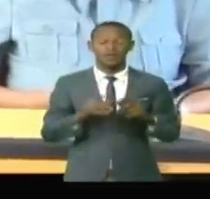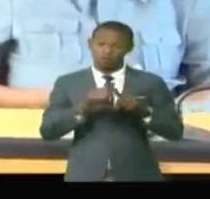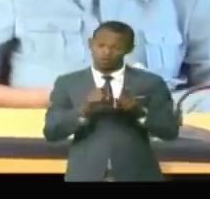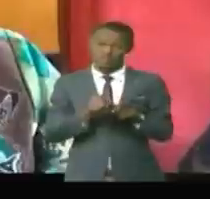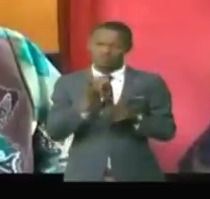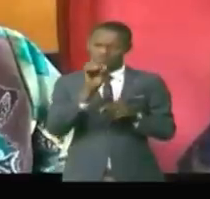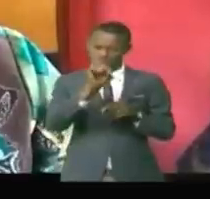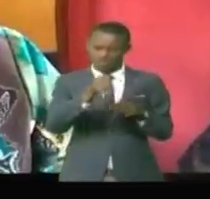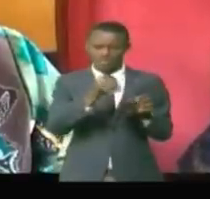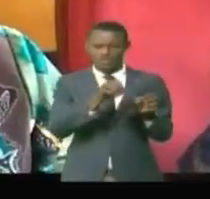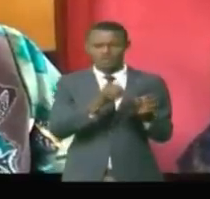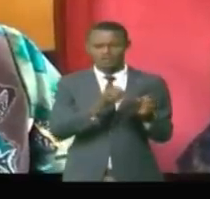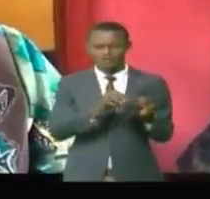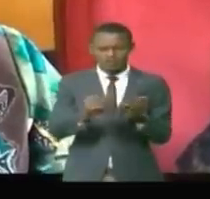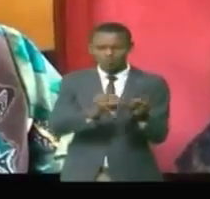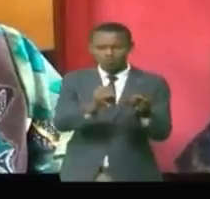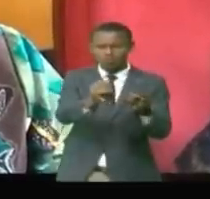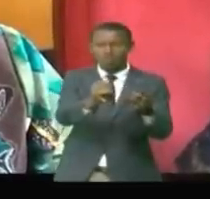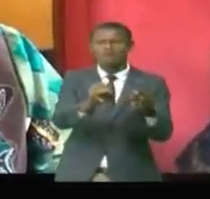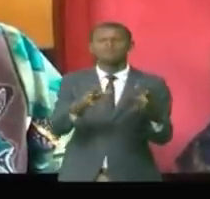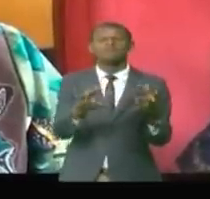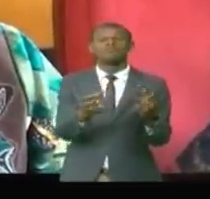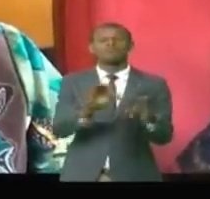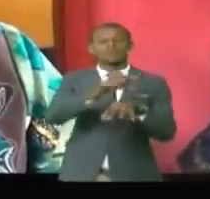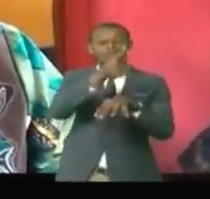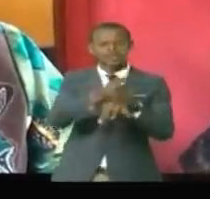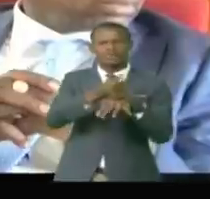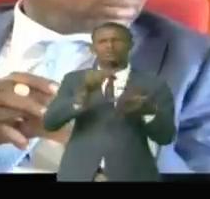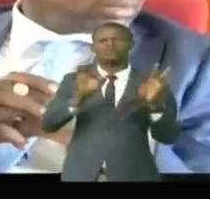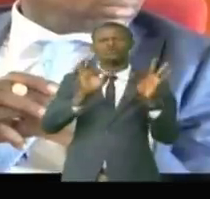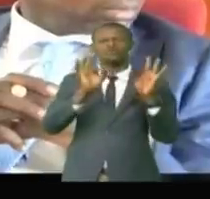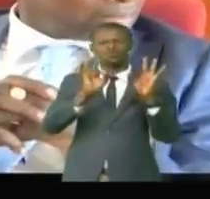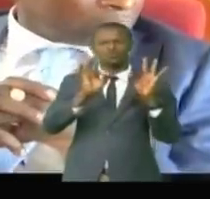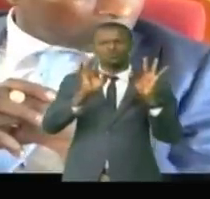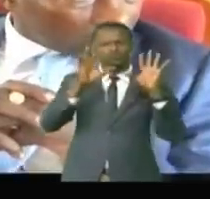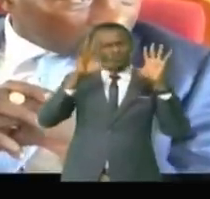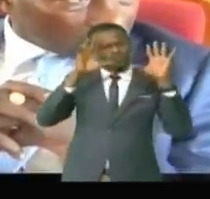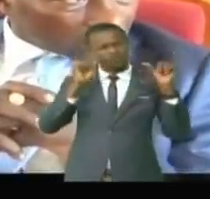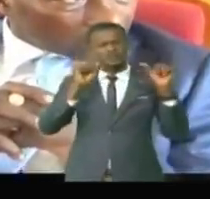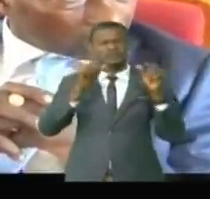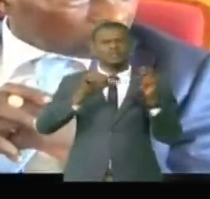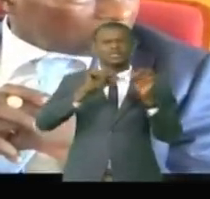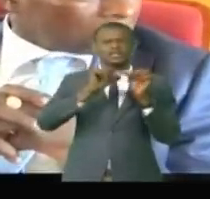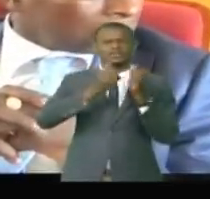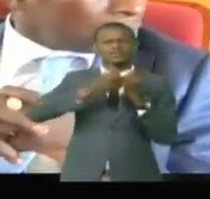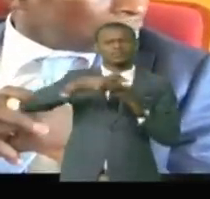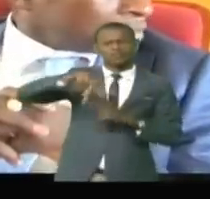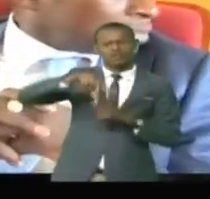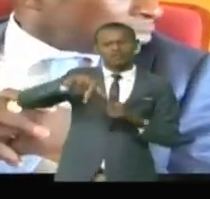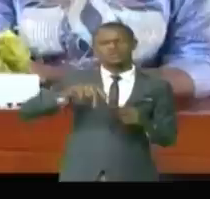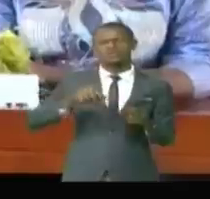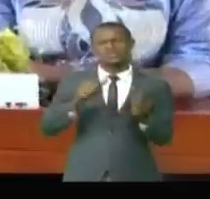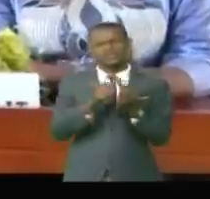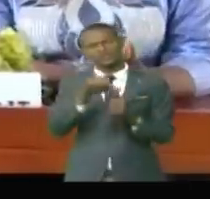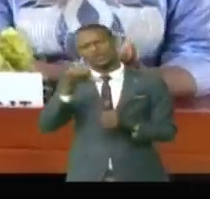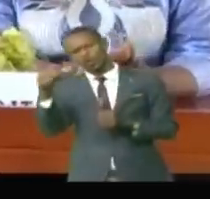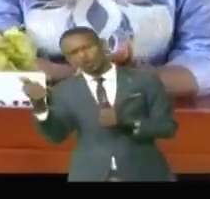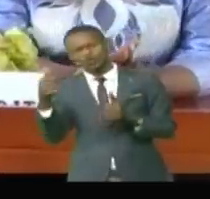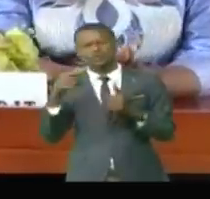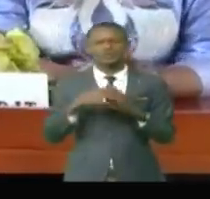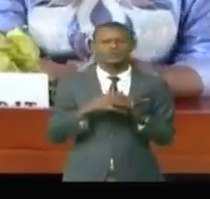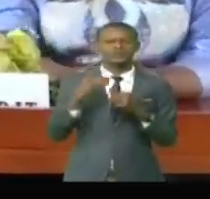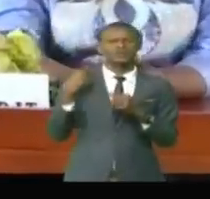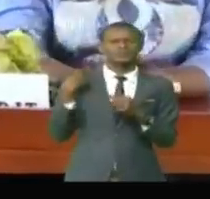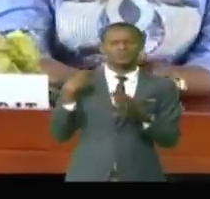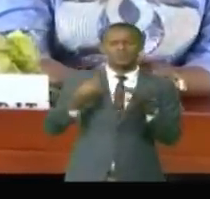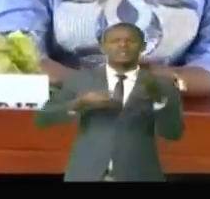fonctionnement de l'Assemblée provinciale de Kinshasa. Dans la foulée, une autre résolution de déchéance contre le vice-président de l'Assemblée